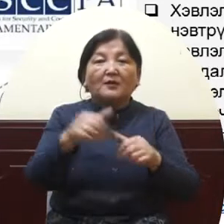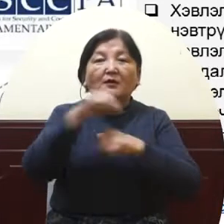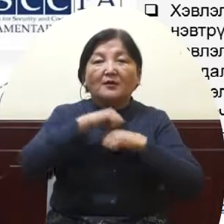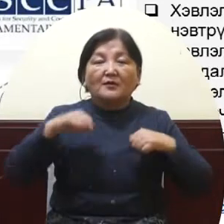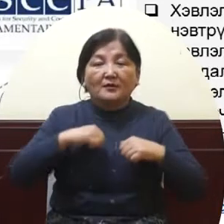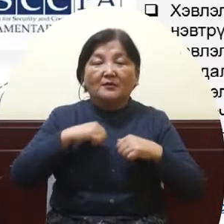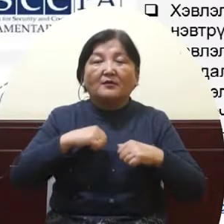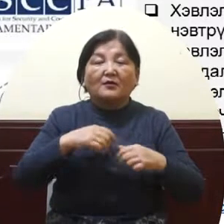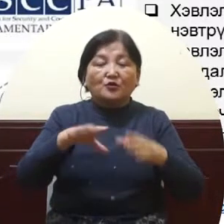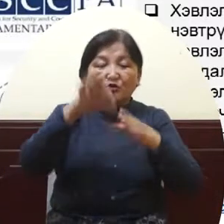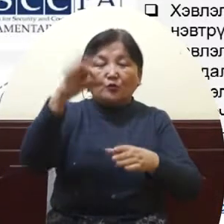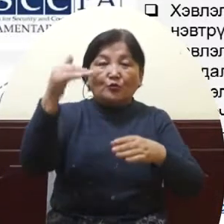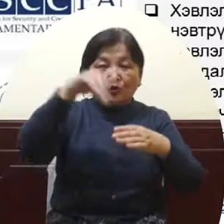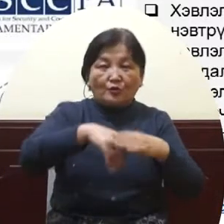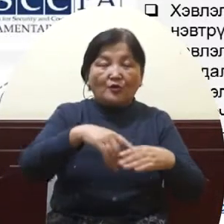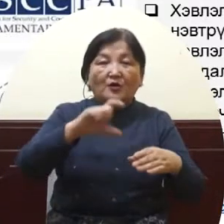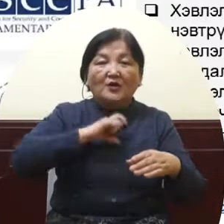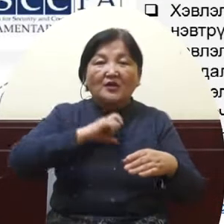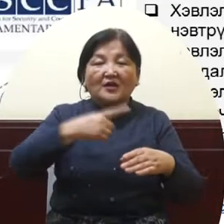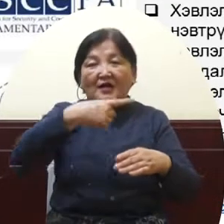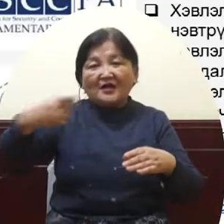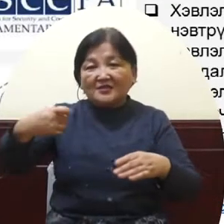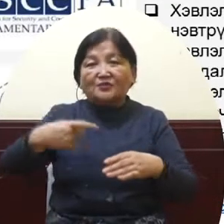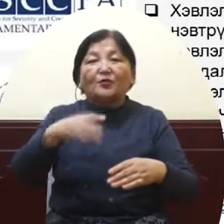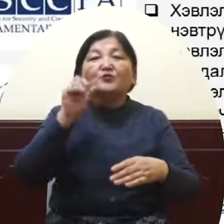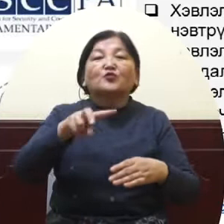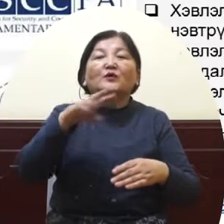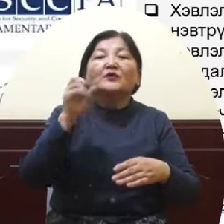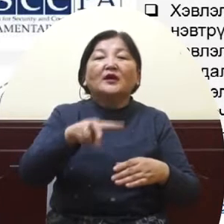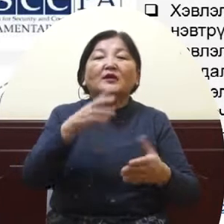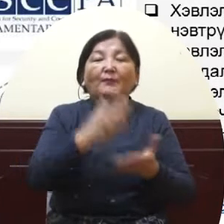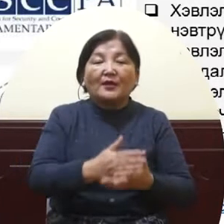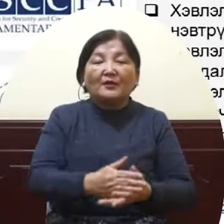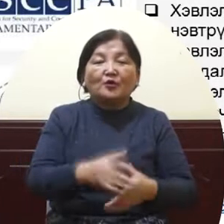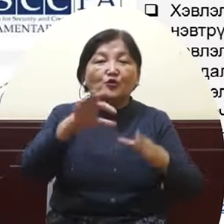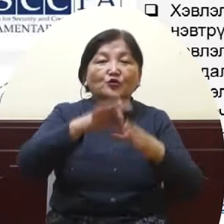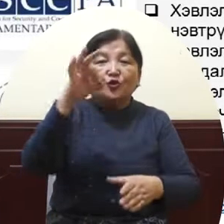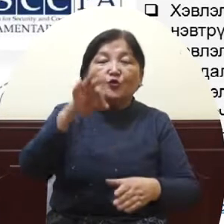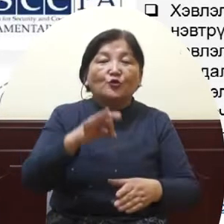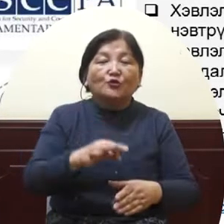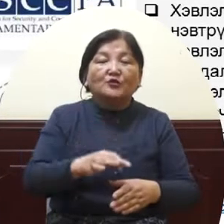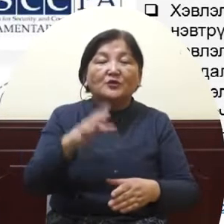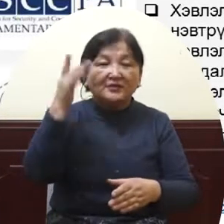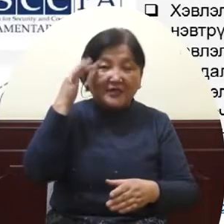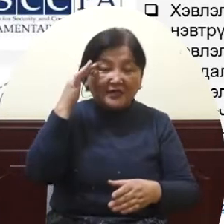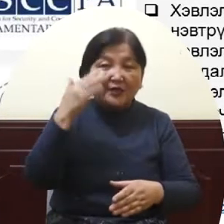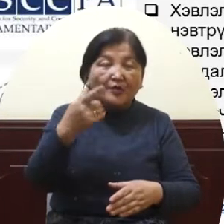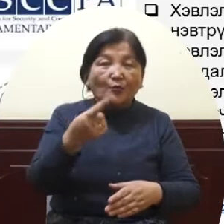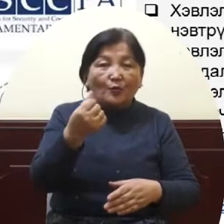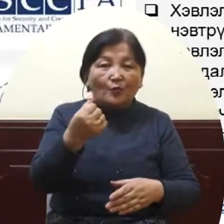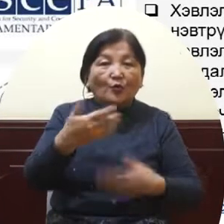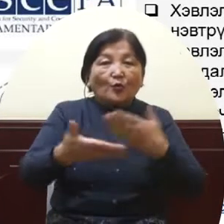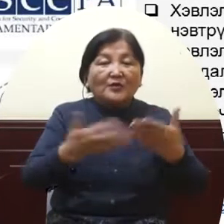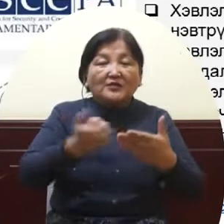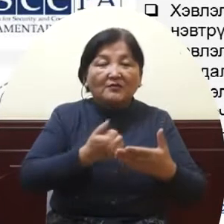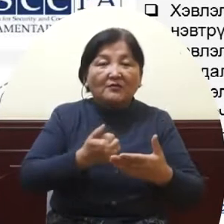эрхийг хассан явдал нь бол сул тал болжээ. Сонгогчийн сандыг худалдаж авах гэсэн сэжиг бүхий цөөнгүү тохиолдлуудын талаар мэдээлэл